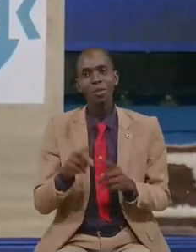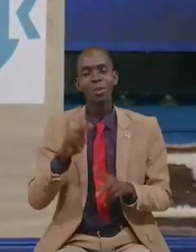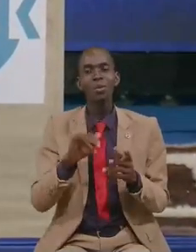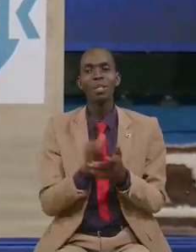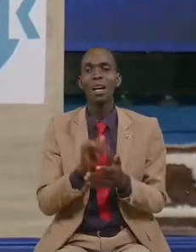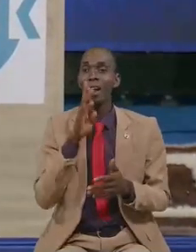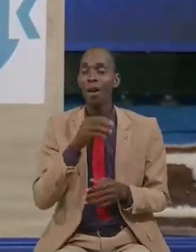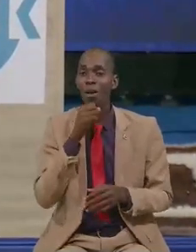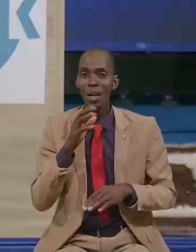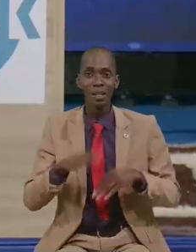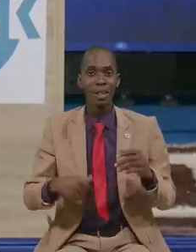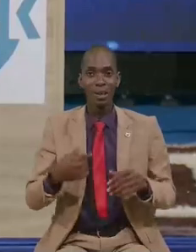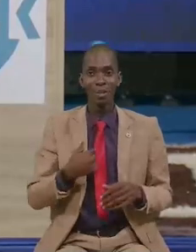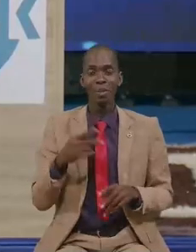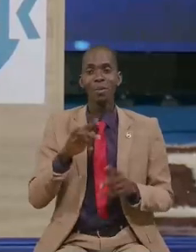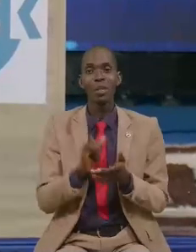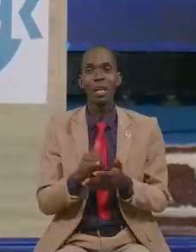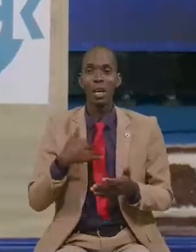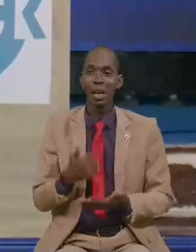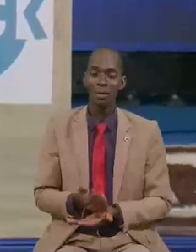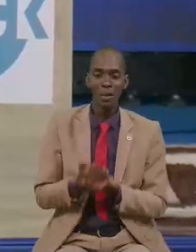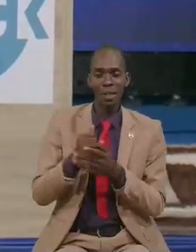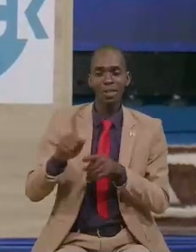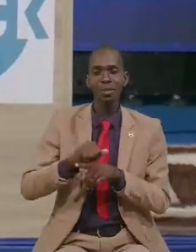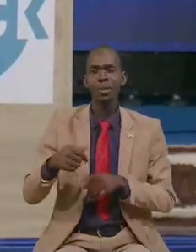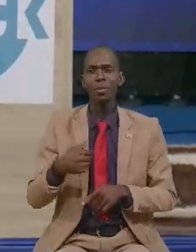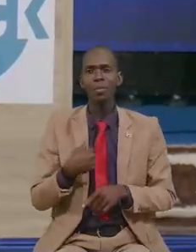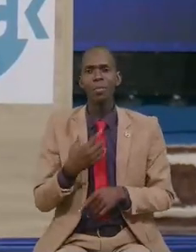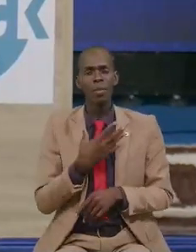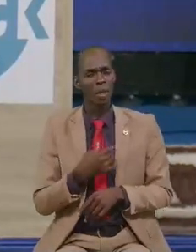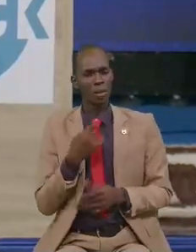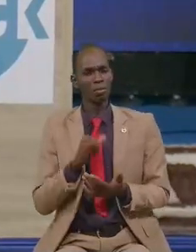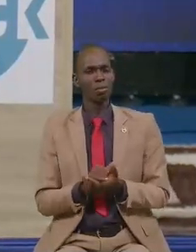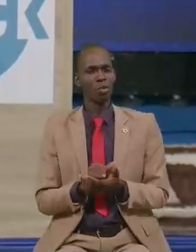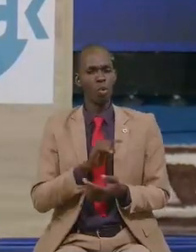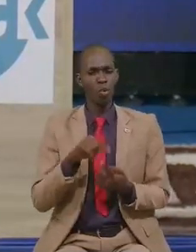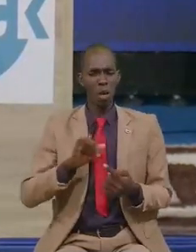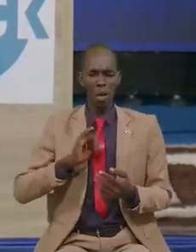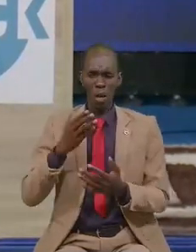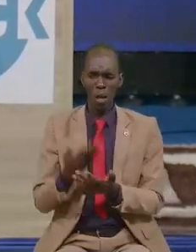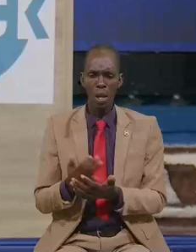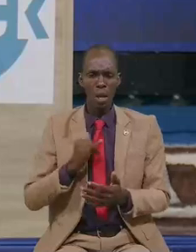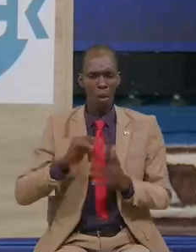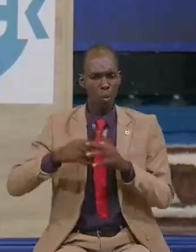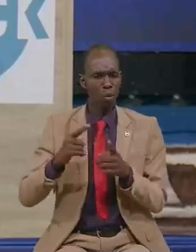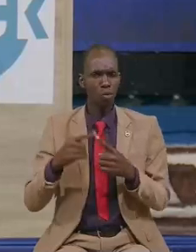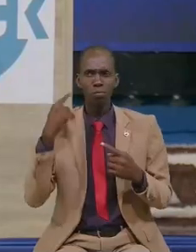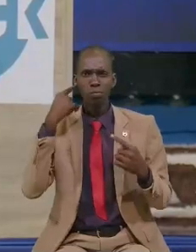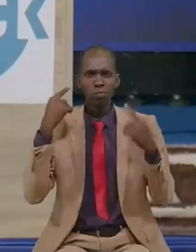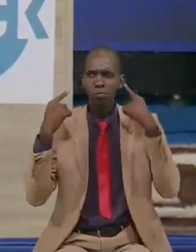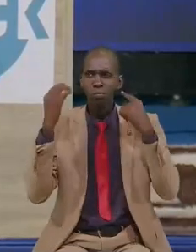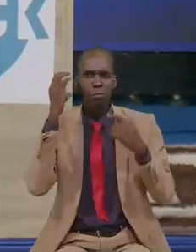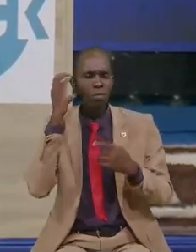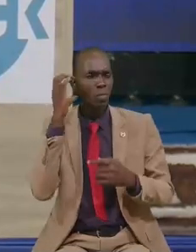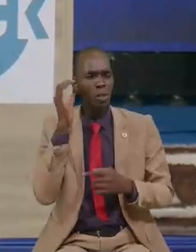que moi. Et ceux qui m'ont aidé. Il m'a dit, quand je suis venu, j'ai commencé à entendre qu'il y a quelqu'un ici avant